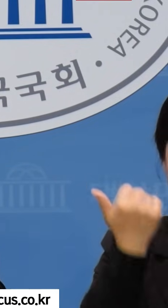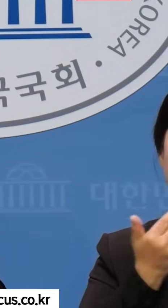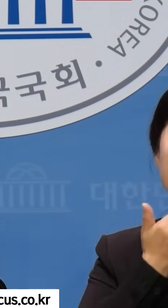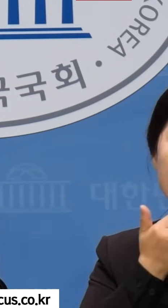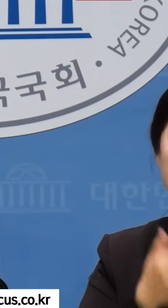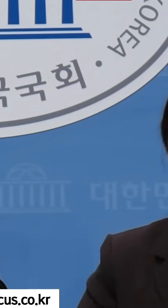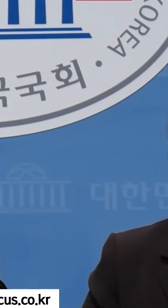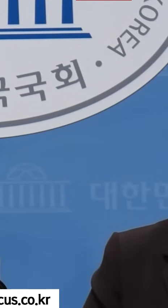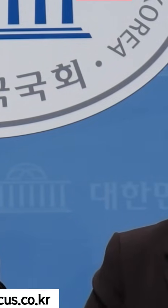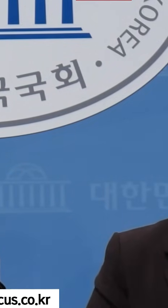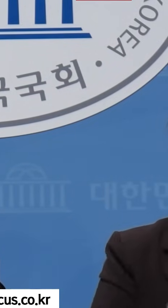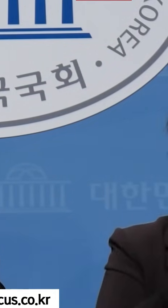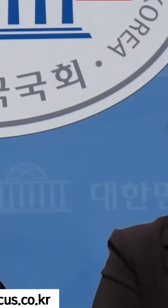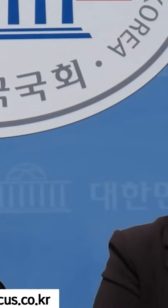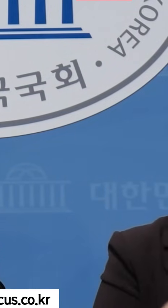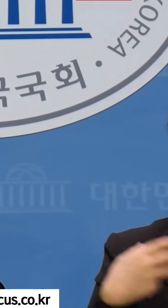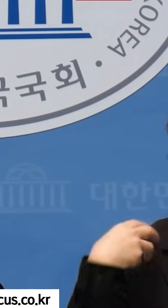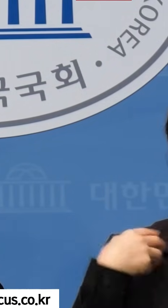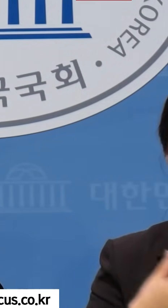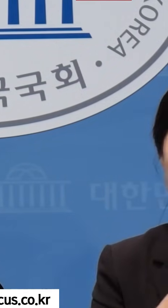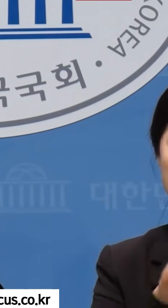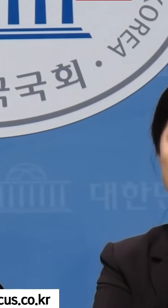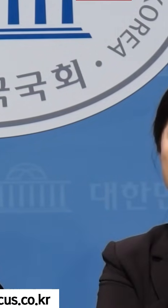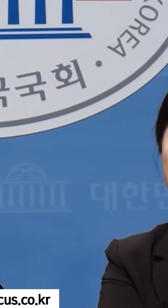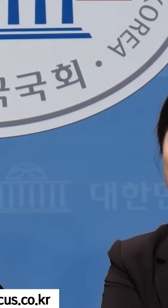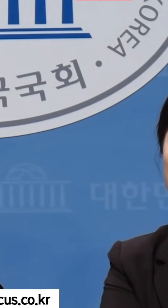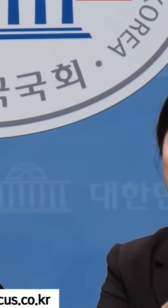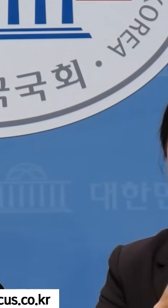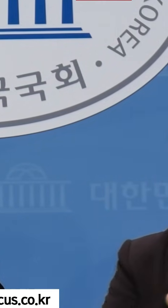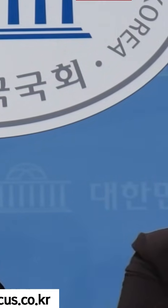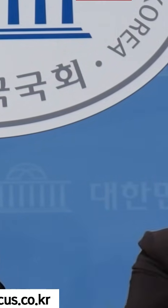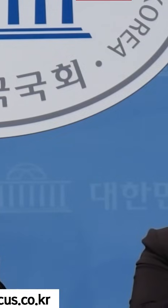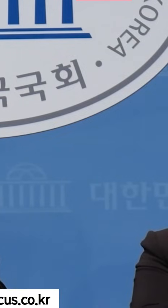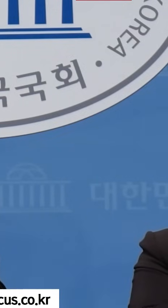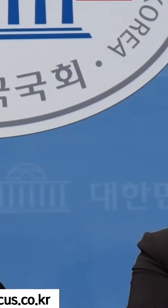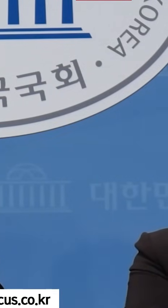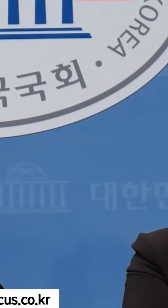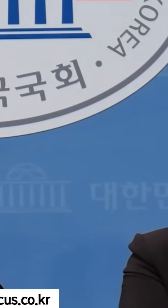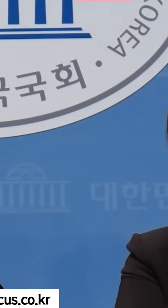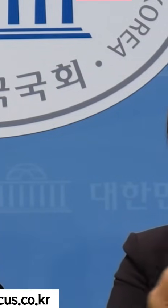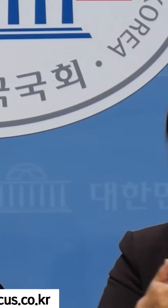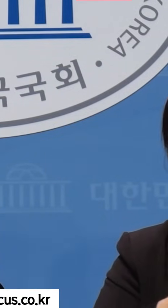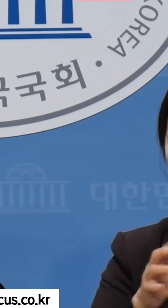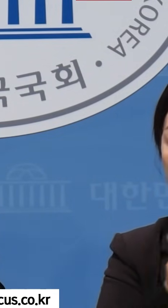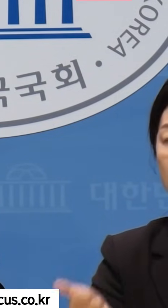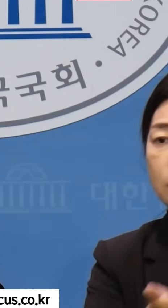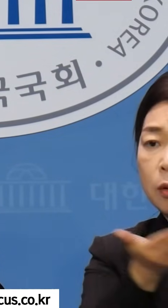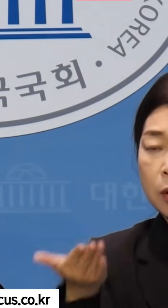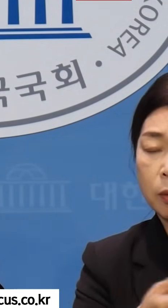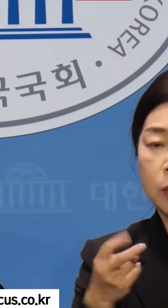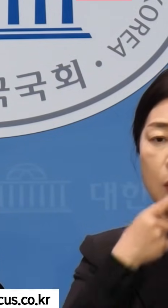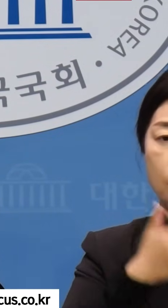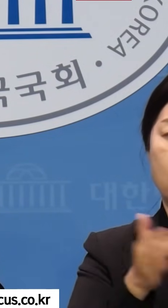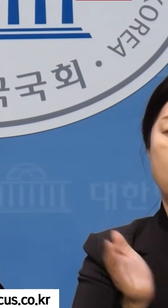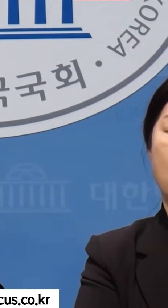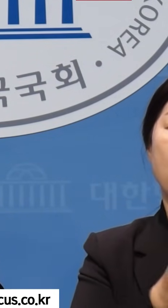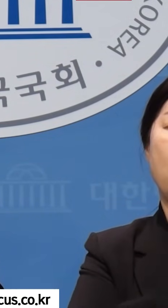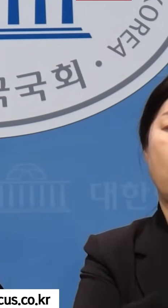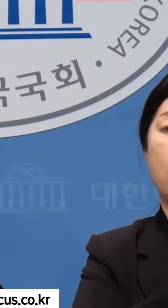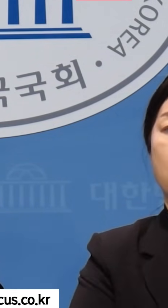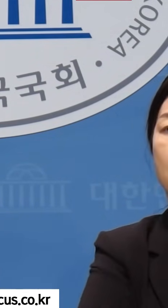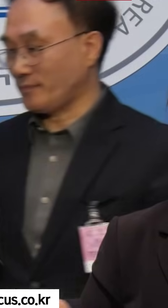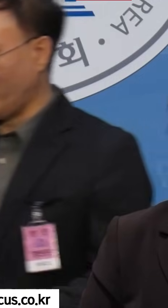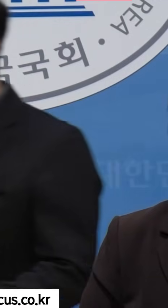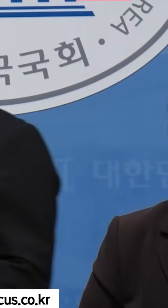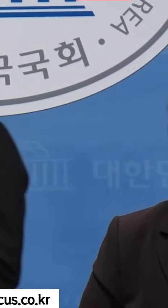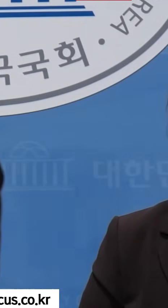정권과 맞서겠습니다. 당원과 국민 여러분들의 관심과 성원을